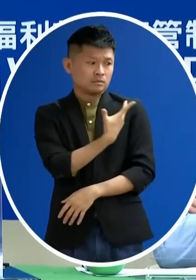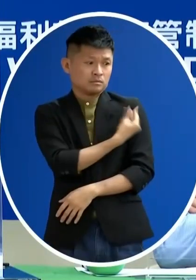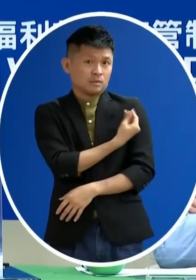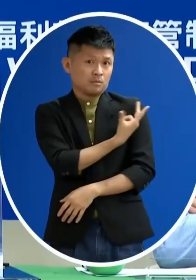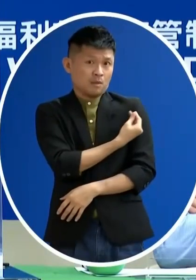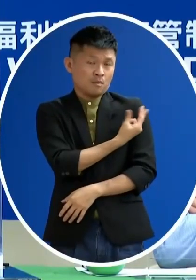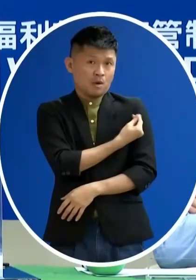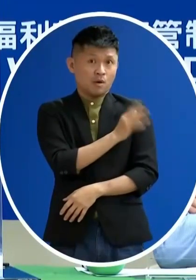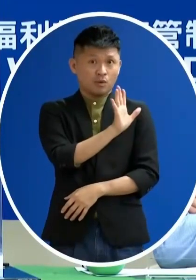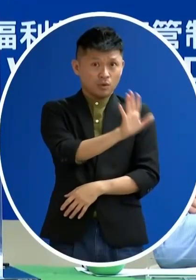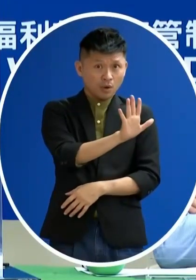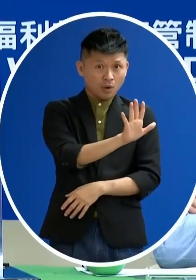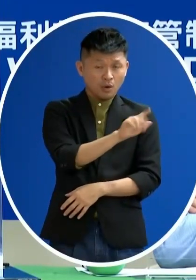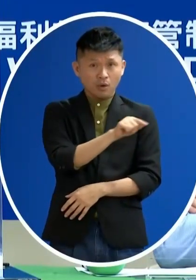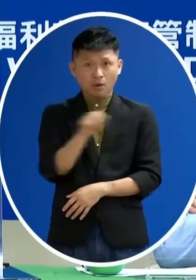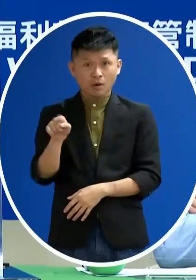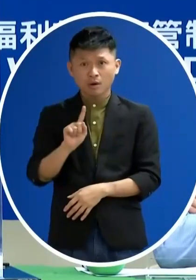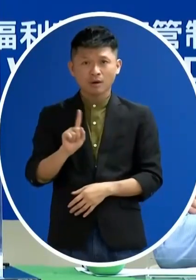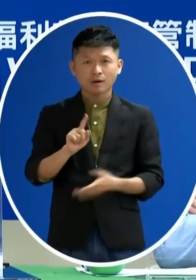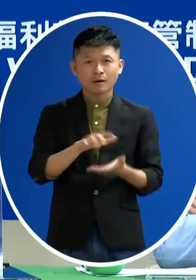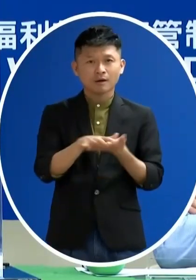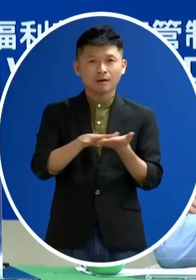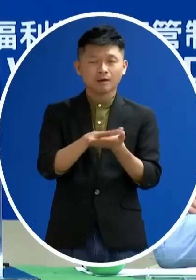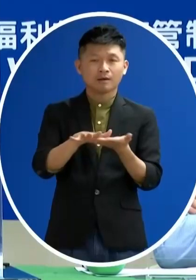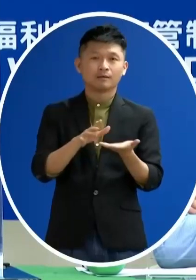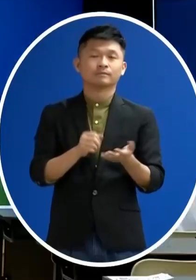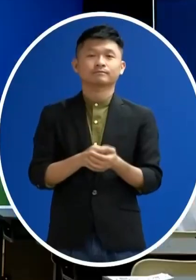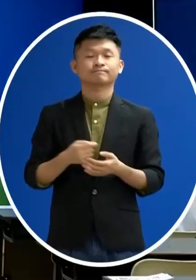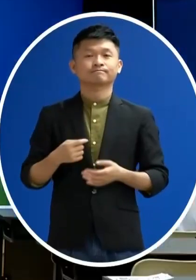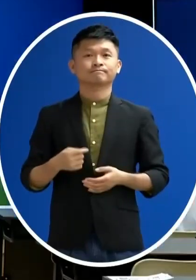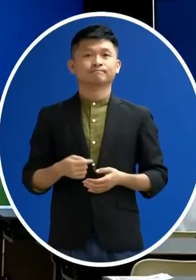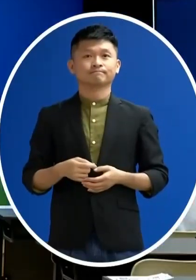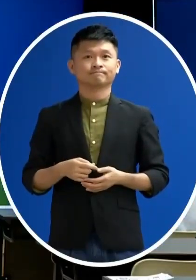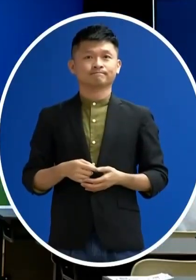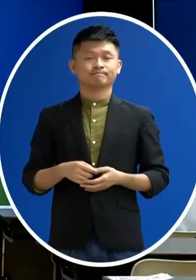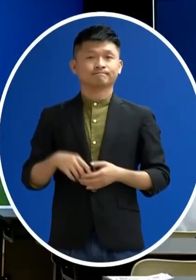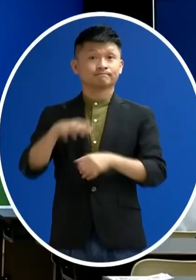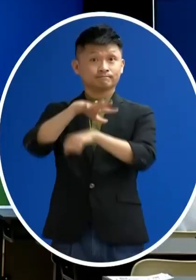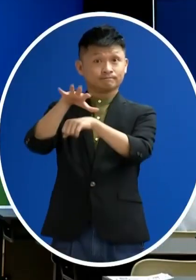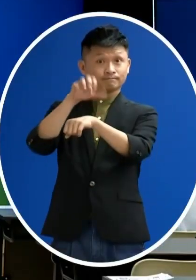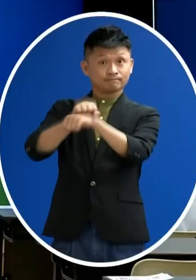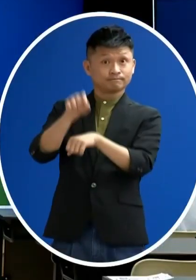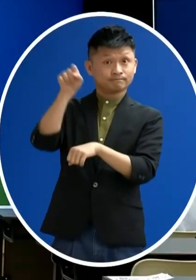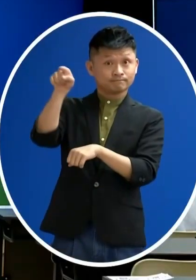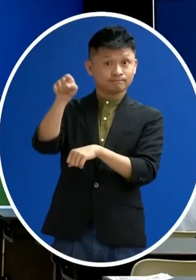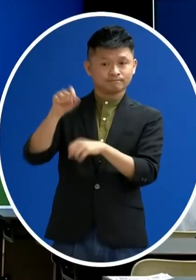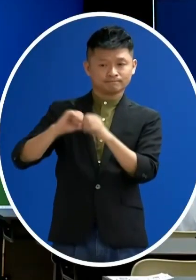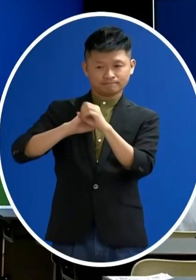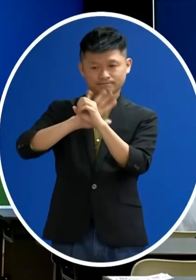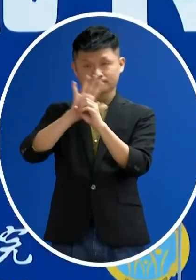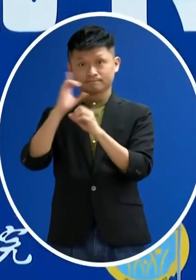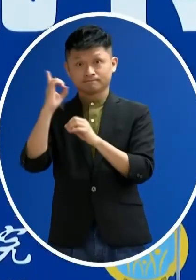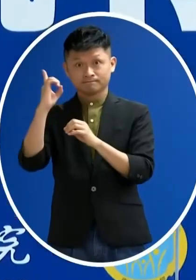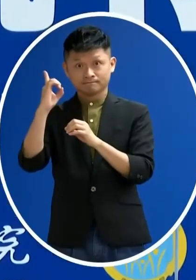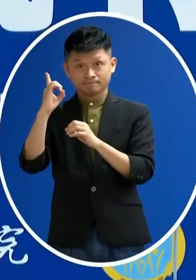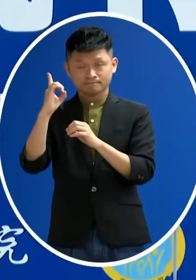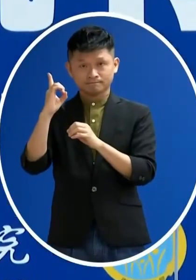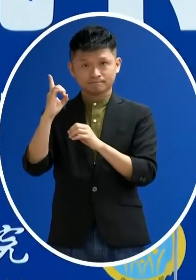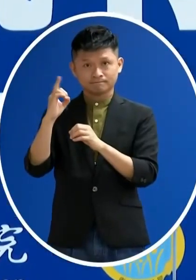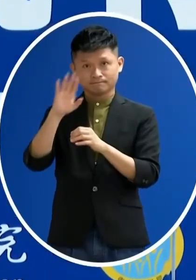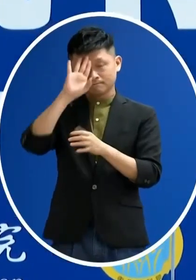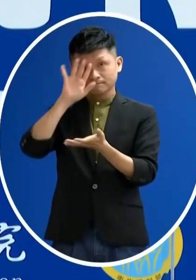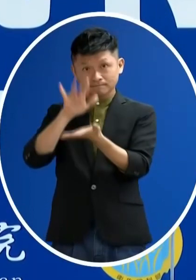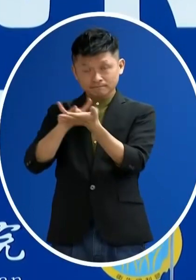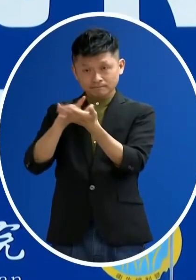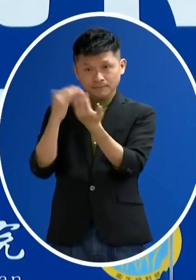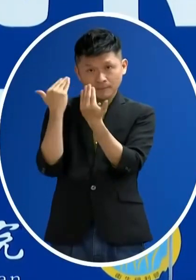短这个隔离期？是 Delta。 好， 其实新加坡针对 Delta 已经做过2次的那个